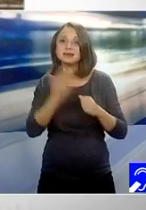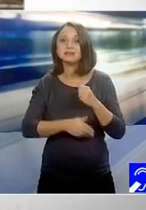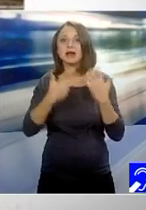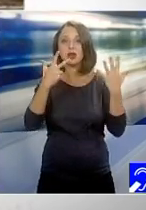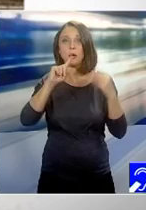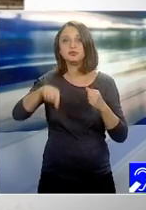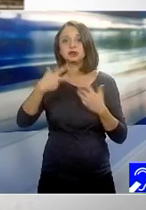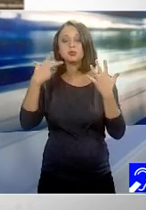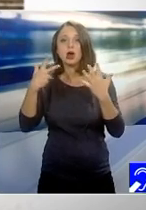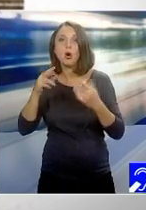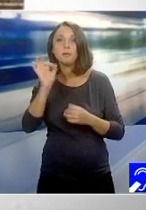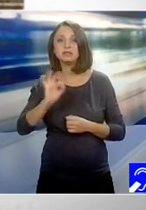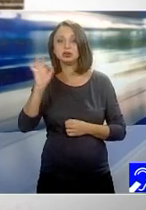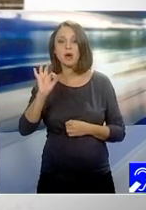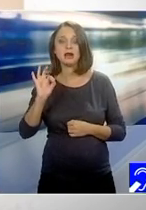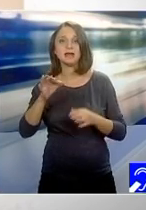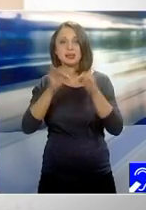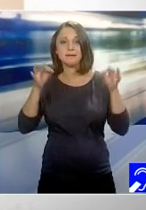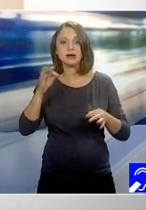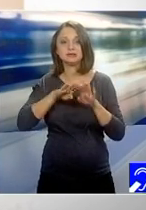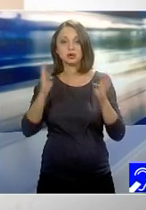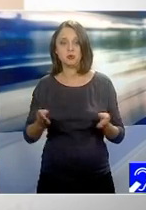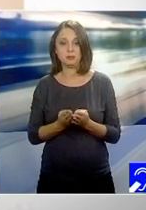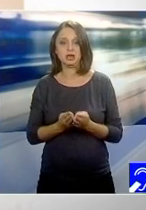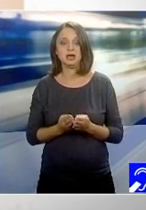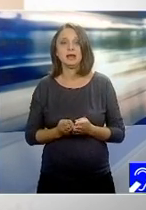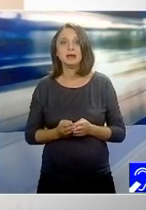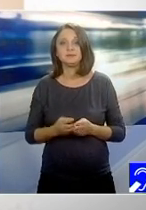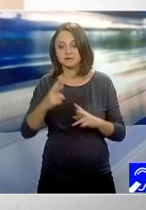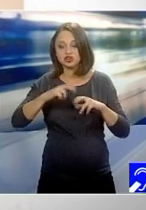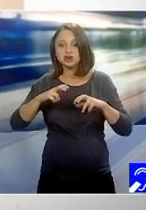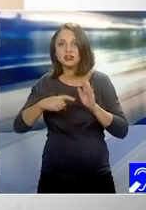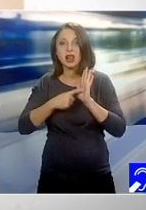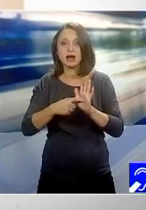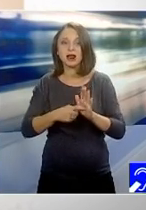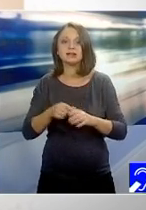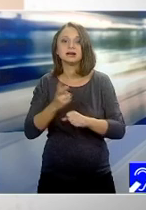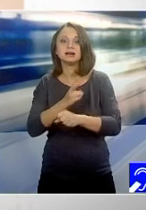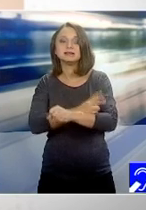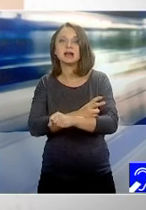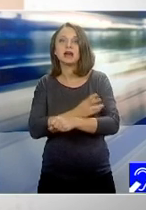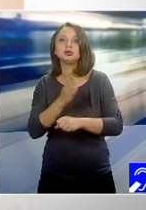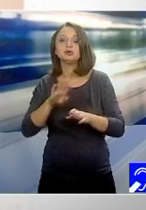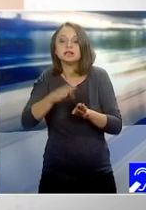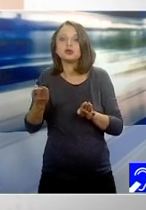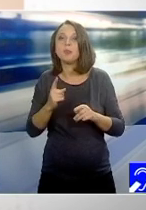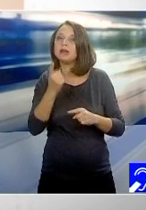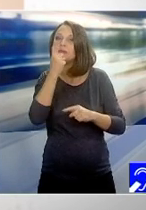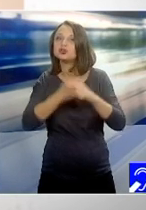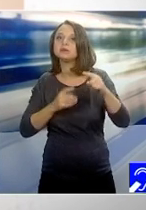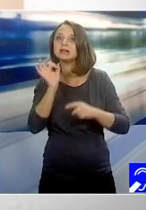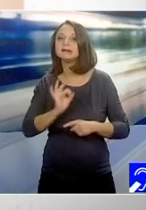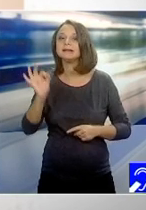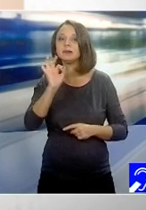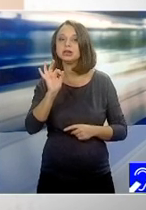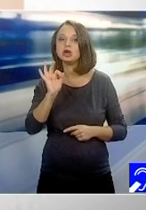de lemn. Cazurile investigate arată că instituțiile statului descoperă doar jumătate de milion de metri cubi.